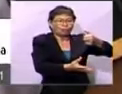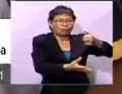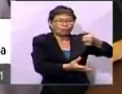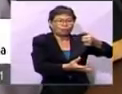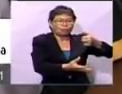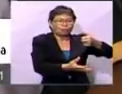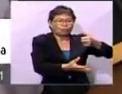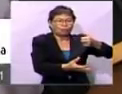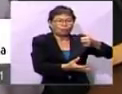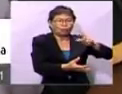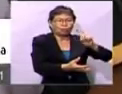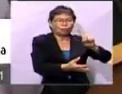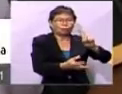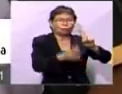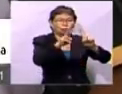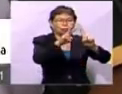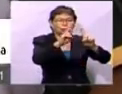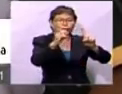ni sebanyak